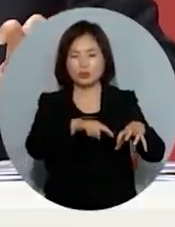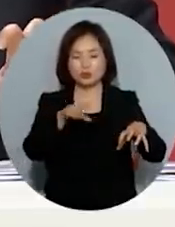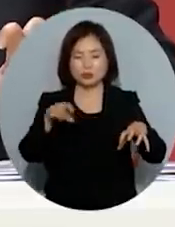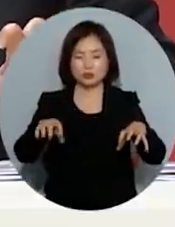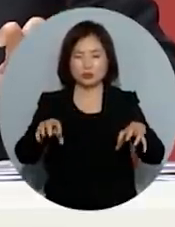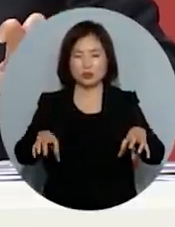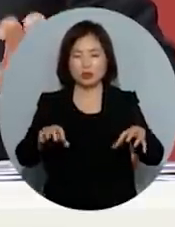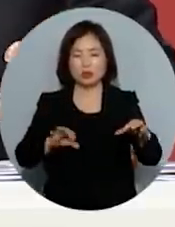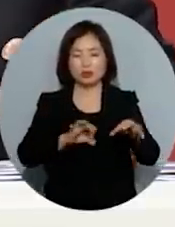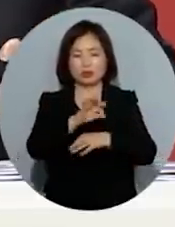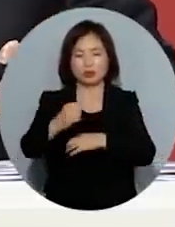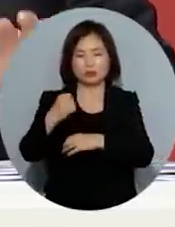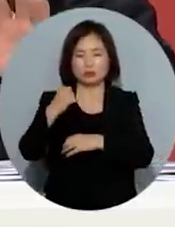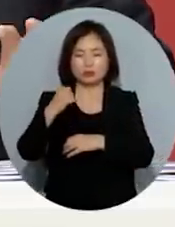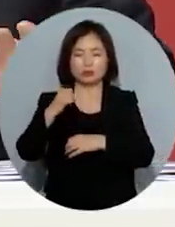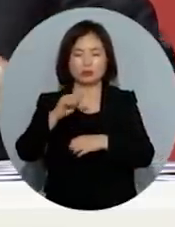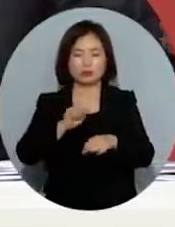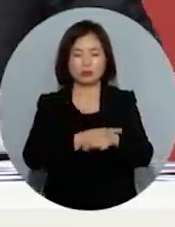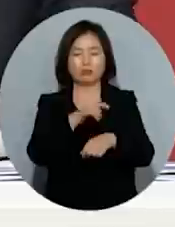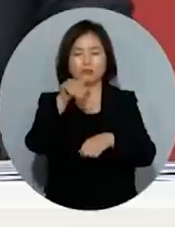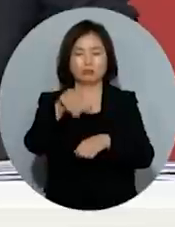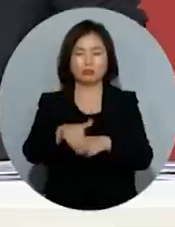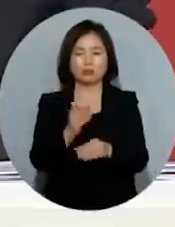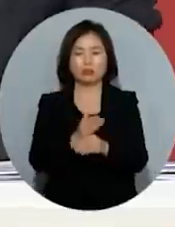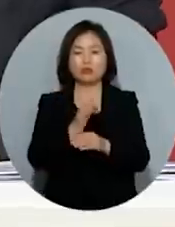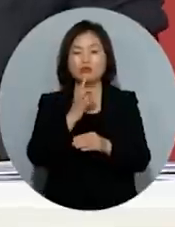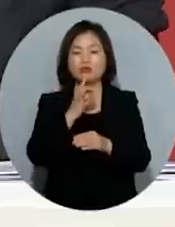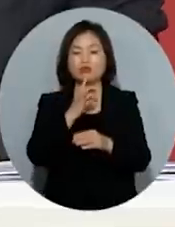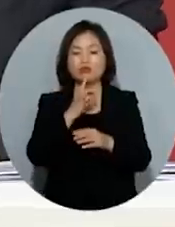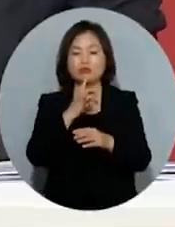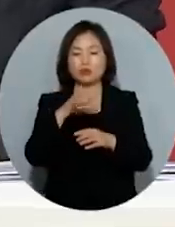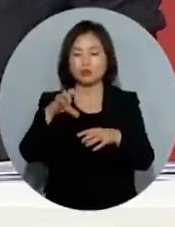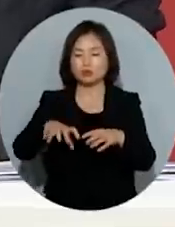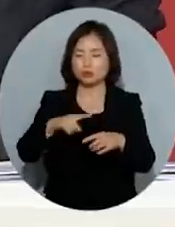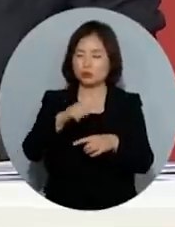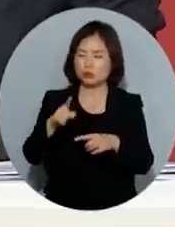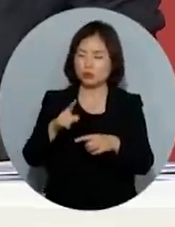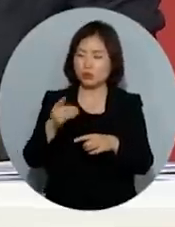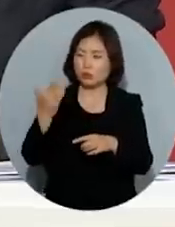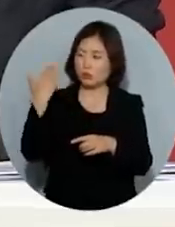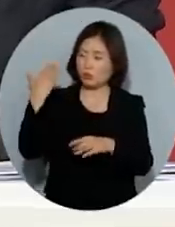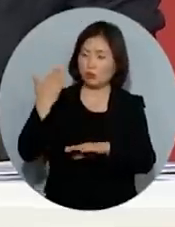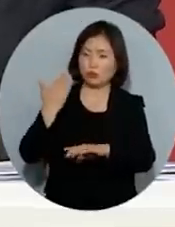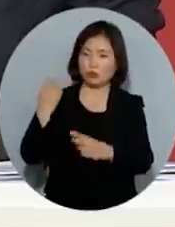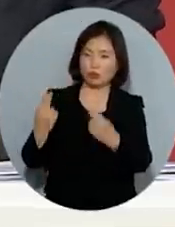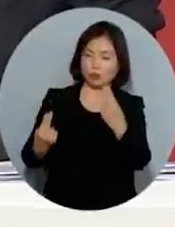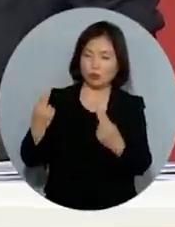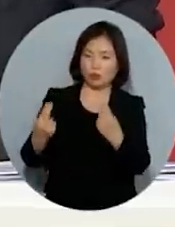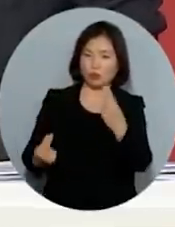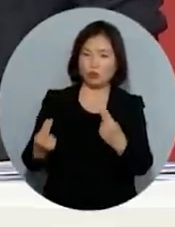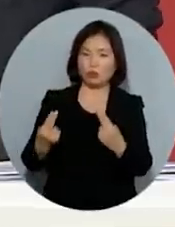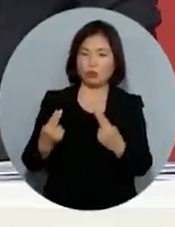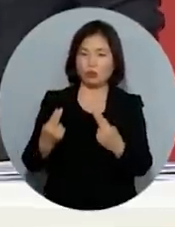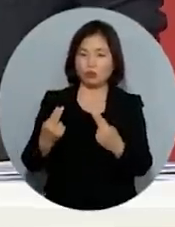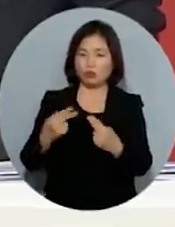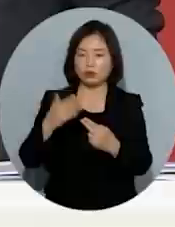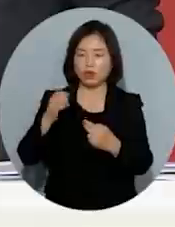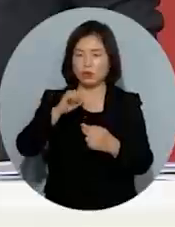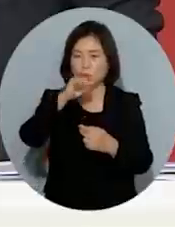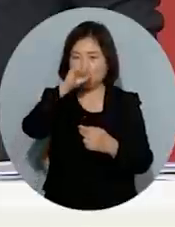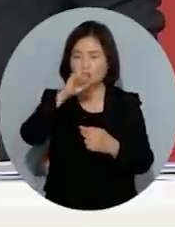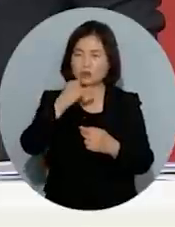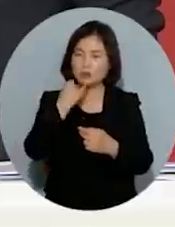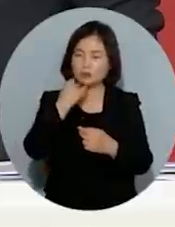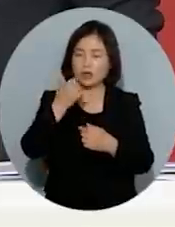지역의 경쟁력이 갈수록 떨어지고, 특히 구미 축이 저는 굉장히 과거에 비해서 좋은 거는 다 서울로